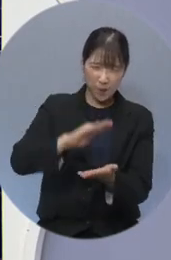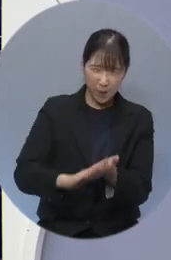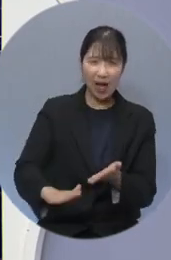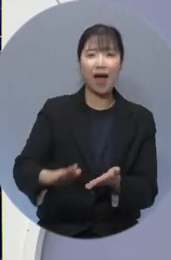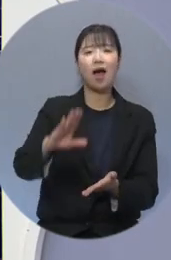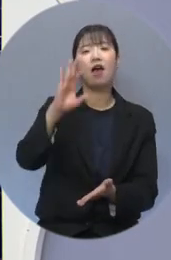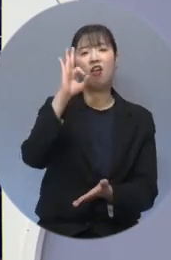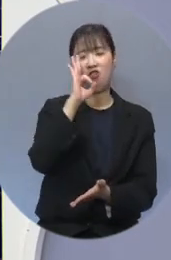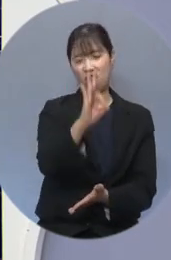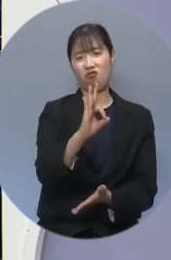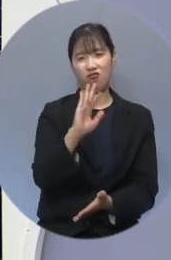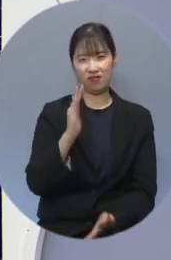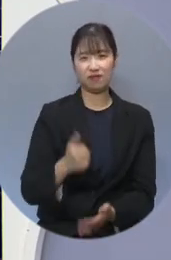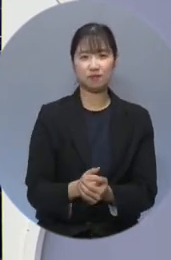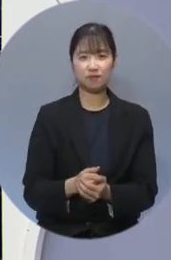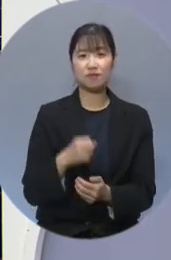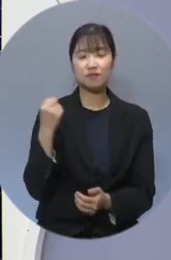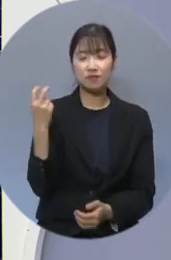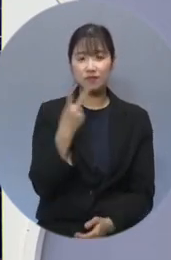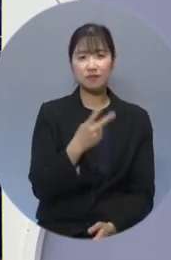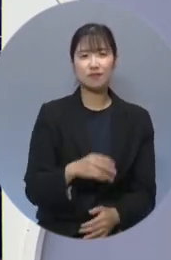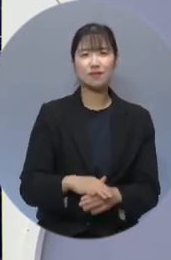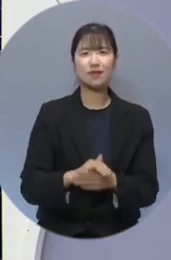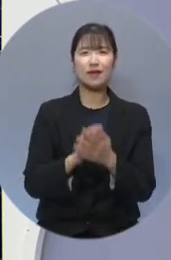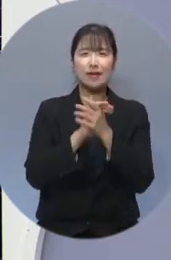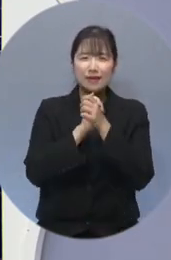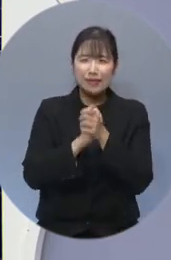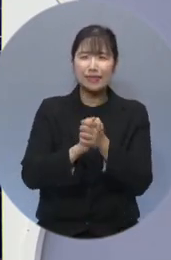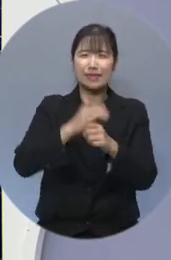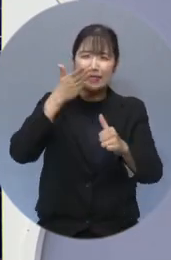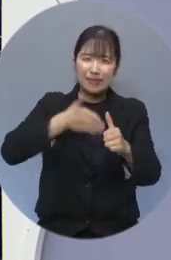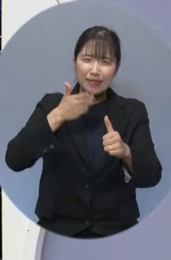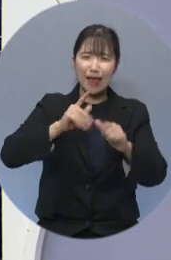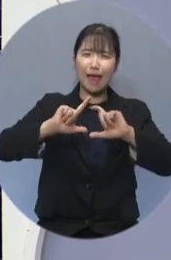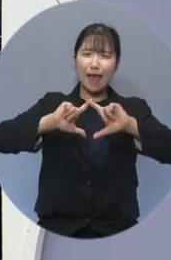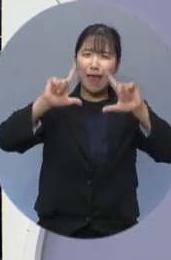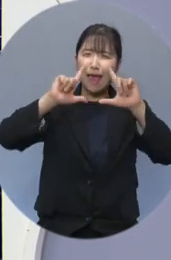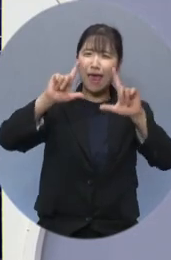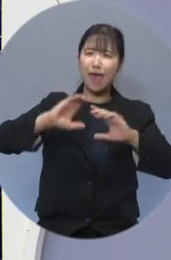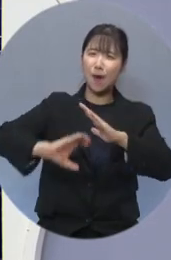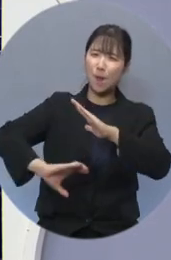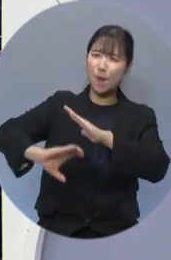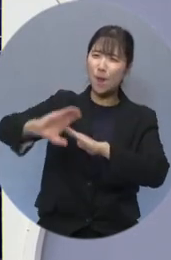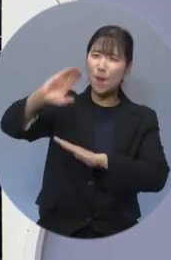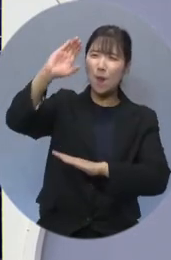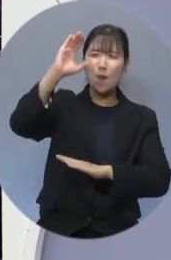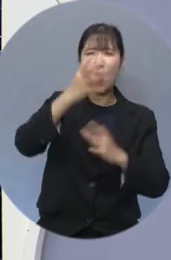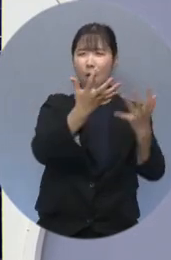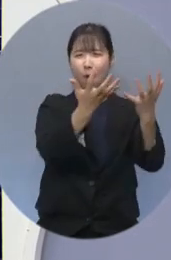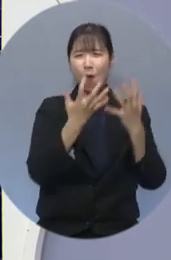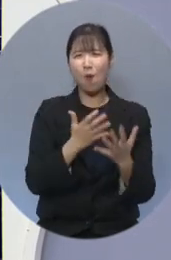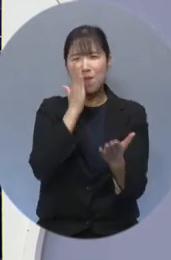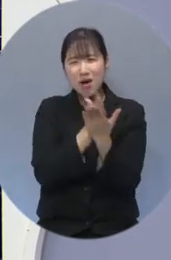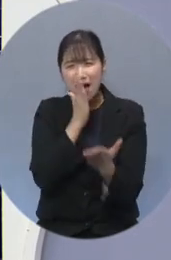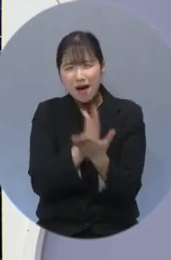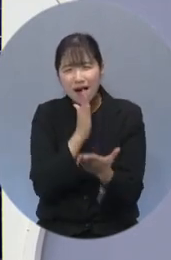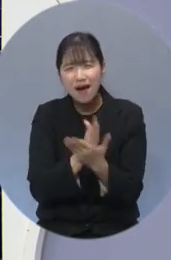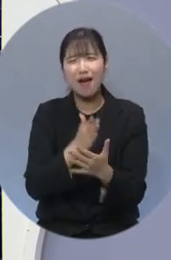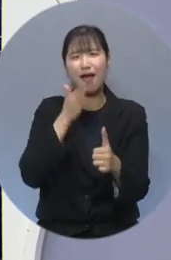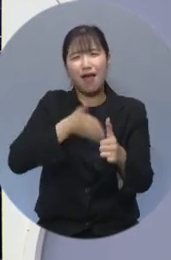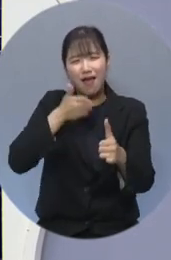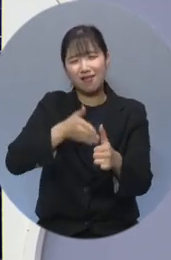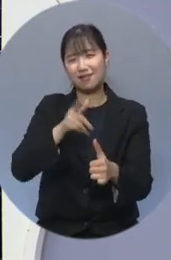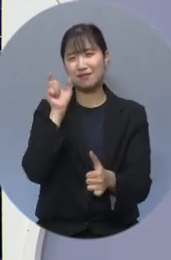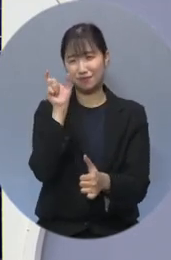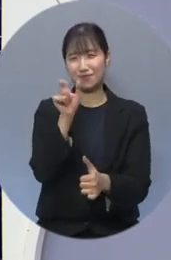했고요. 또 뭐 아시겠지만 제발 좀 해맞이 오지 마세요. 이거 호소한 그런 것도 보셨을 겁니다. 아마. 그래요.